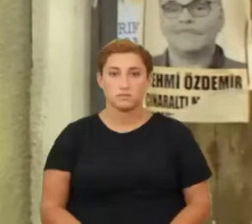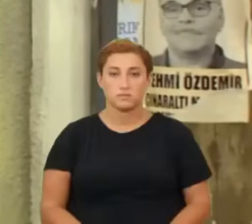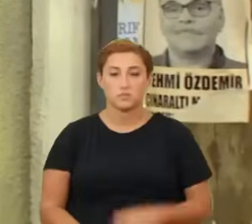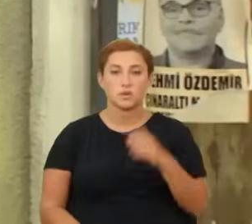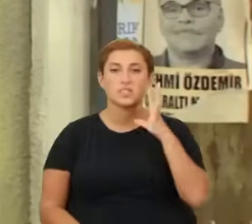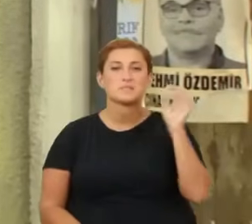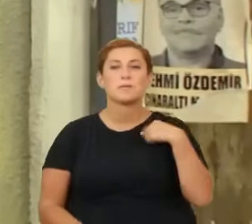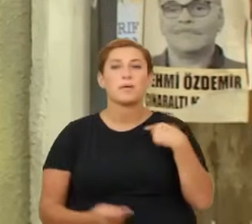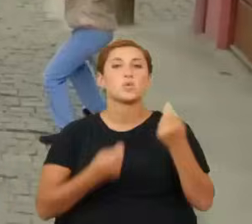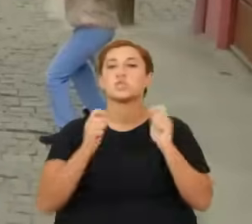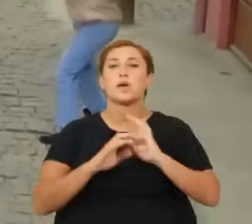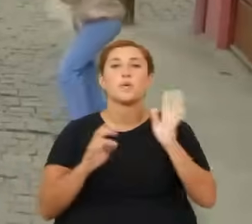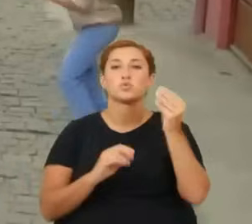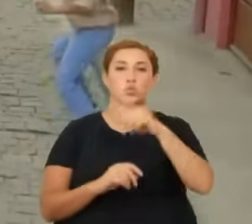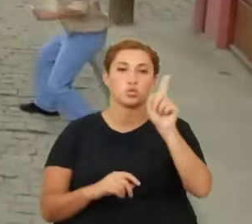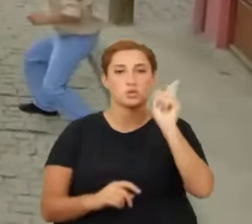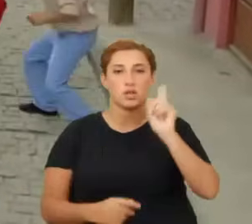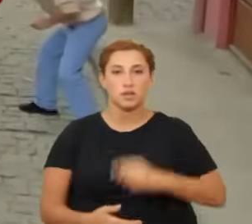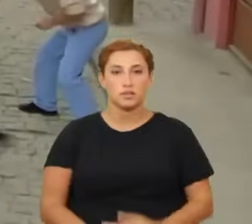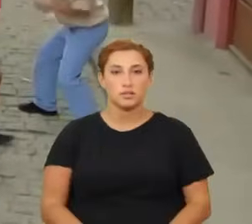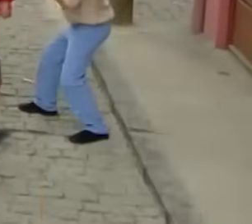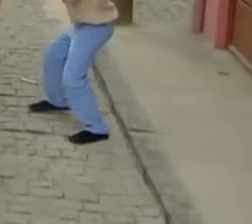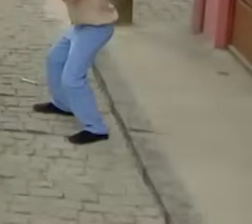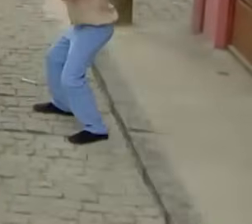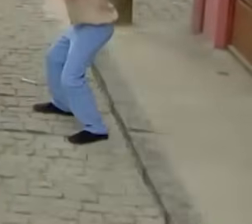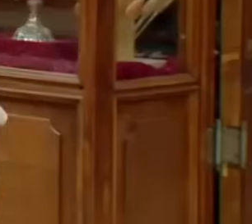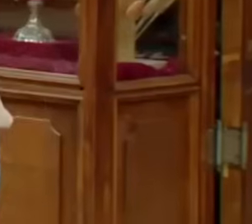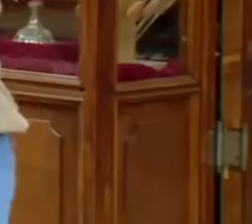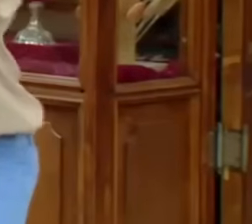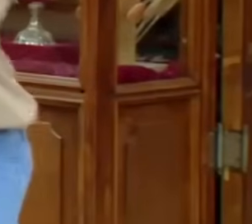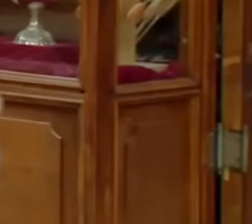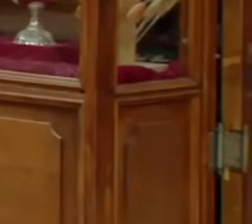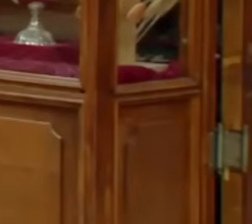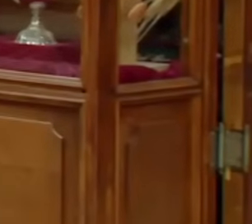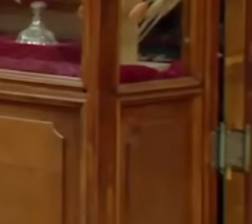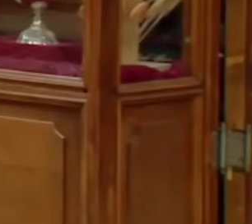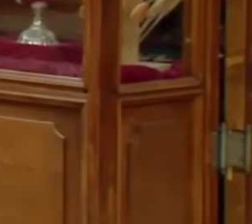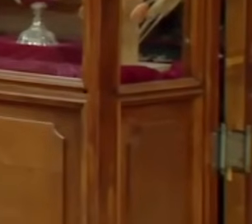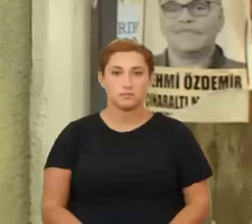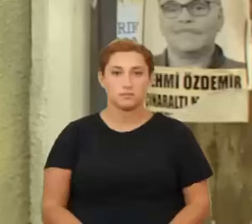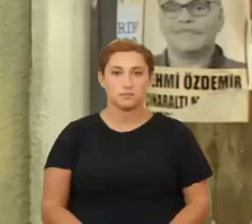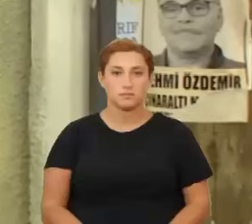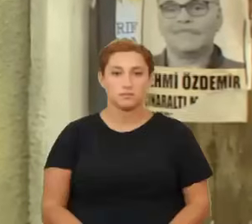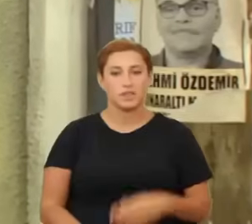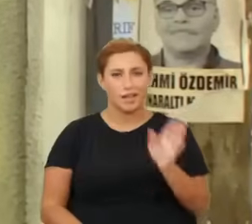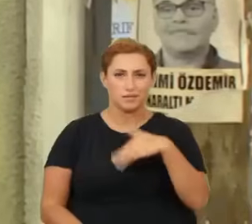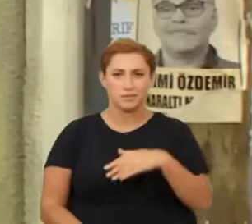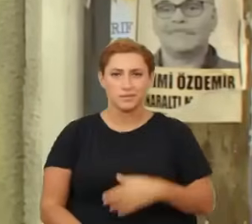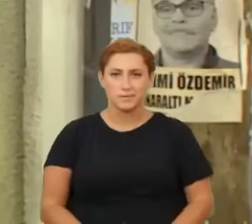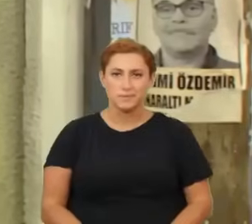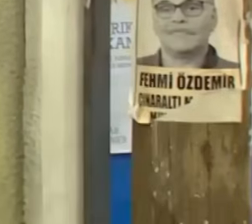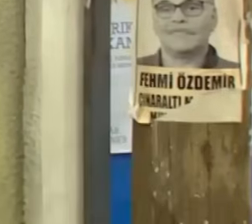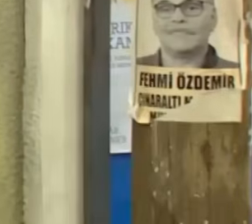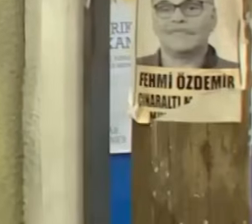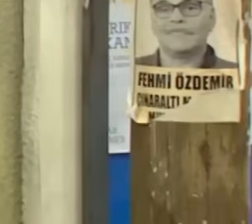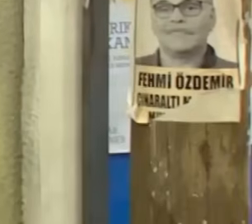Ne kimse baş edemez ha çocuklar. Şahin göğsünden çapraz, şerit bir bez sabitleyip silahları içine iliştirmiş.